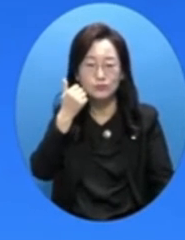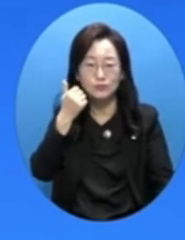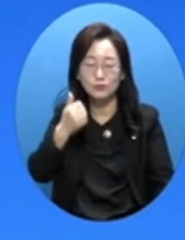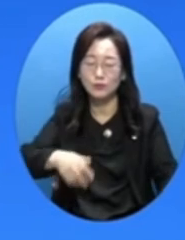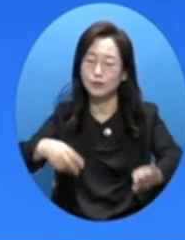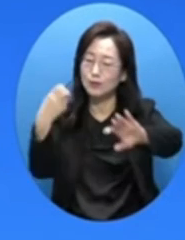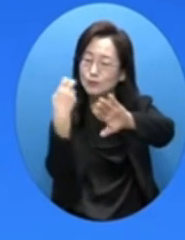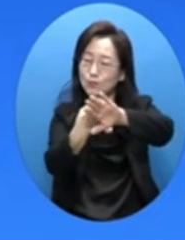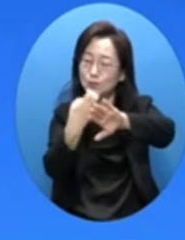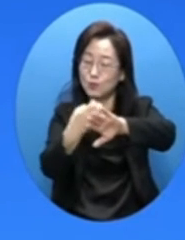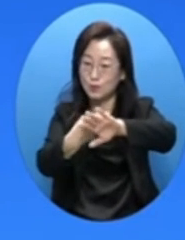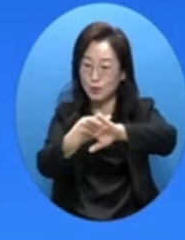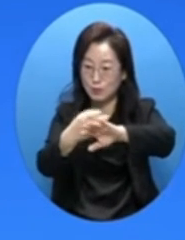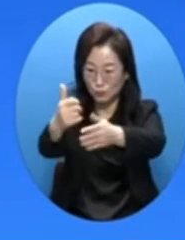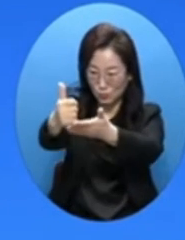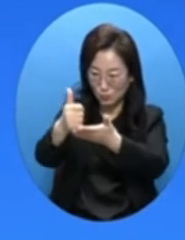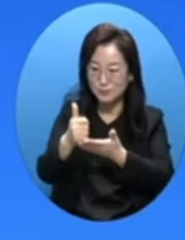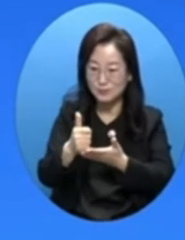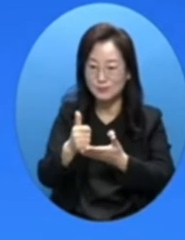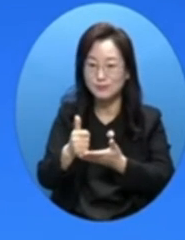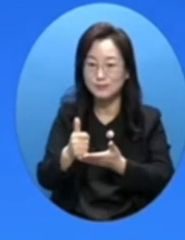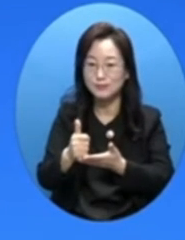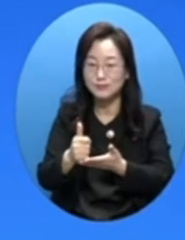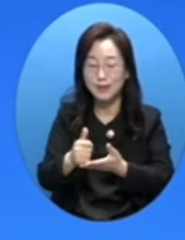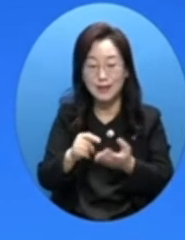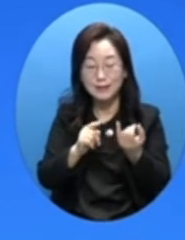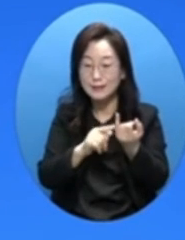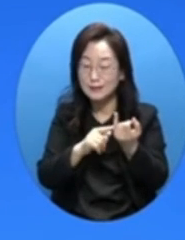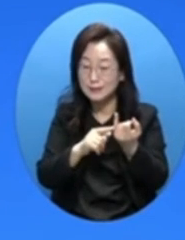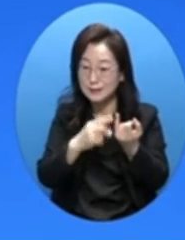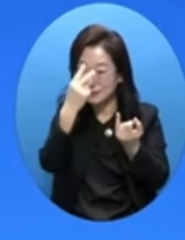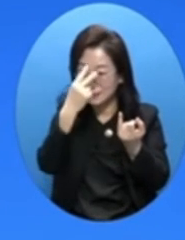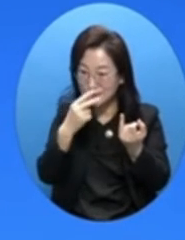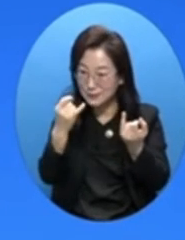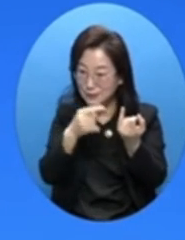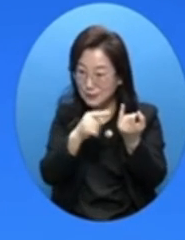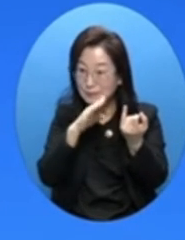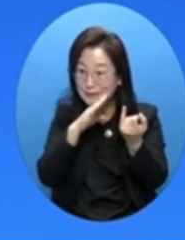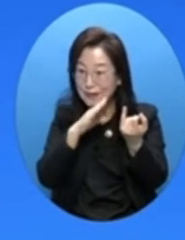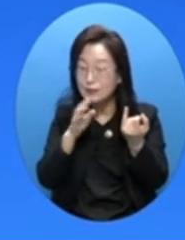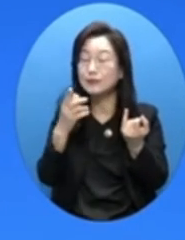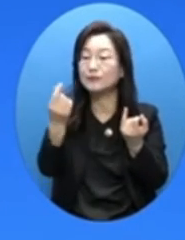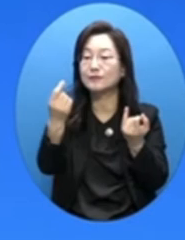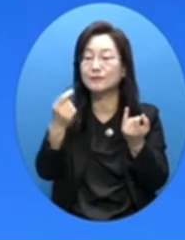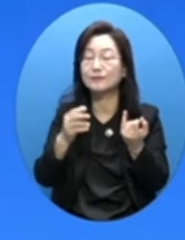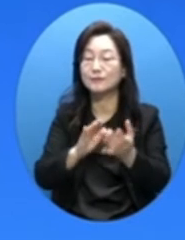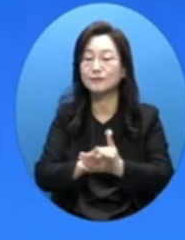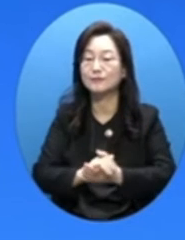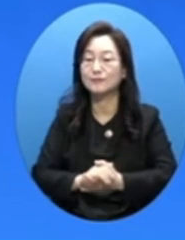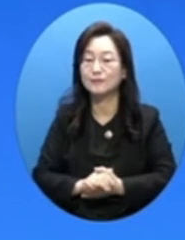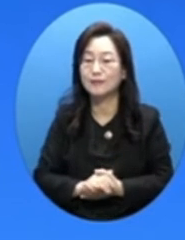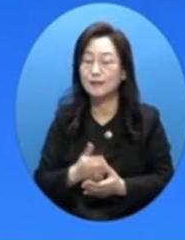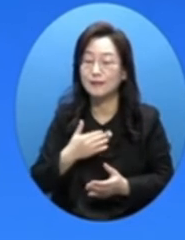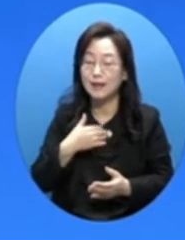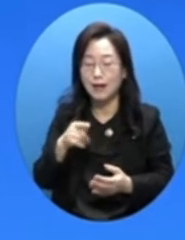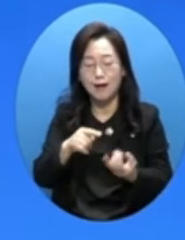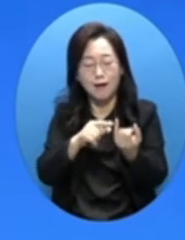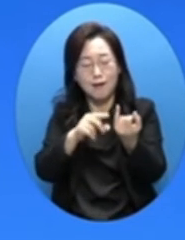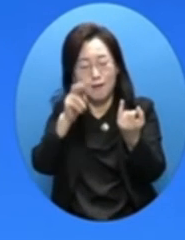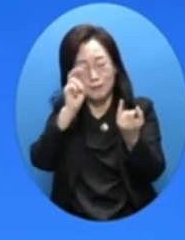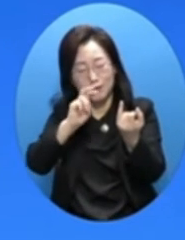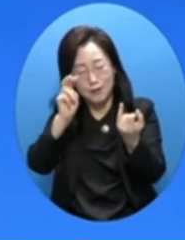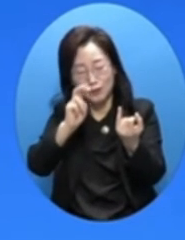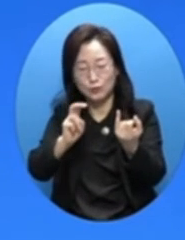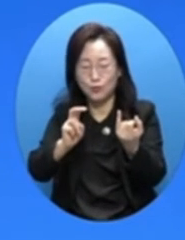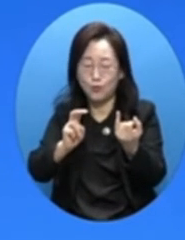문을 두드리고 들어옵니다. 여기 파니 제인 크로스비 선생님 댁입니까? 예, 맞습니다. 제가 선생님 찬송 때 많이